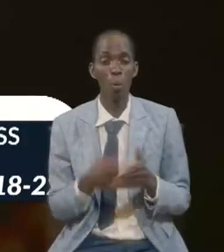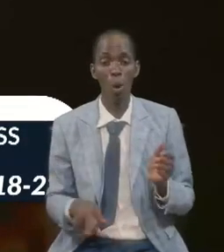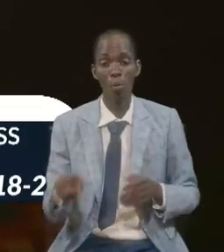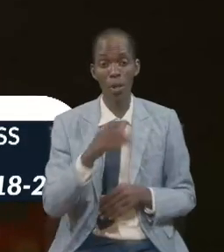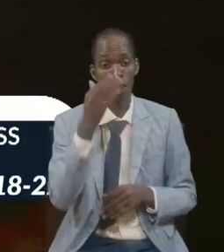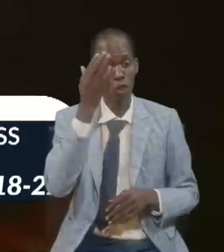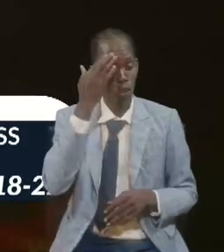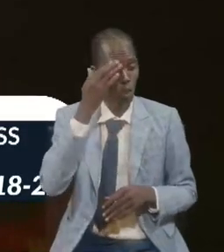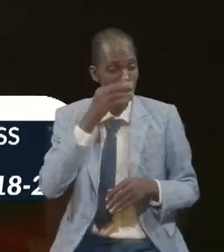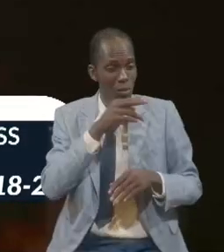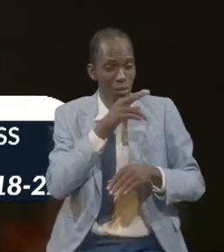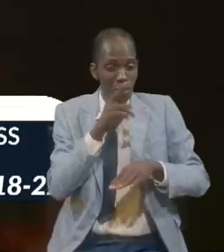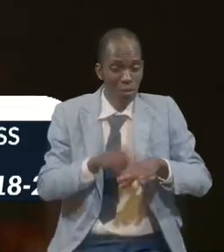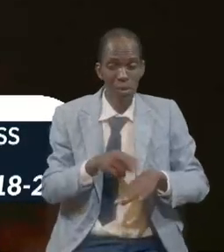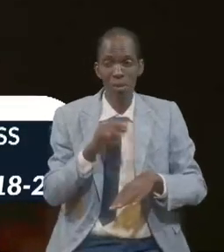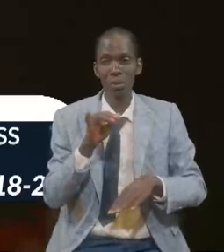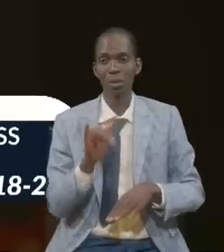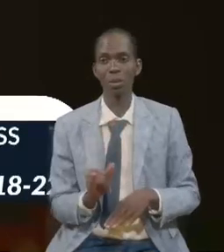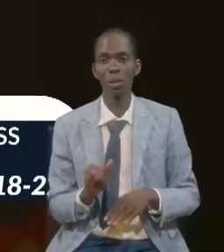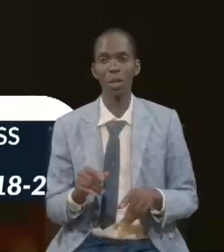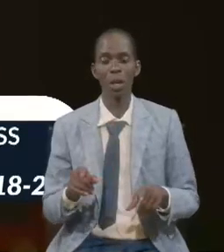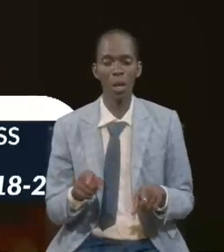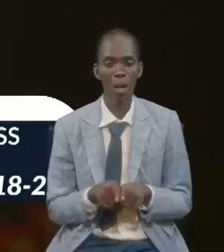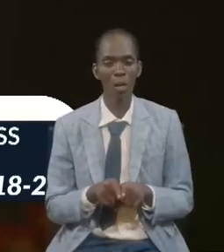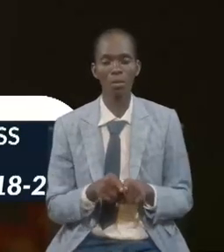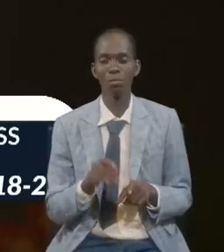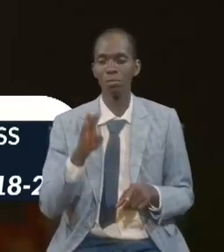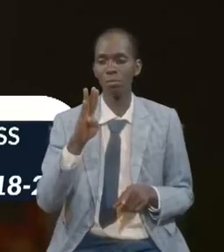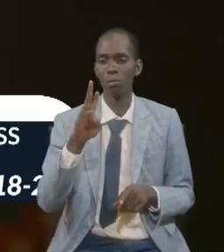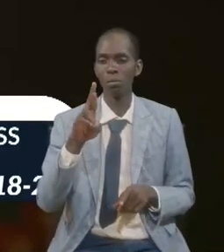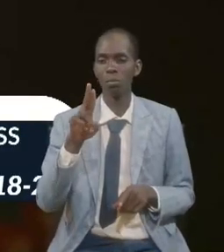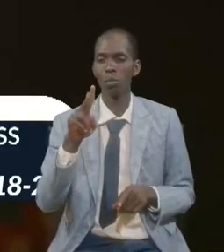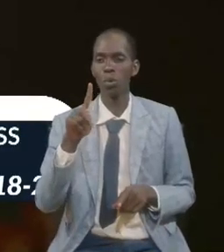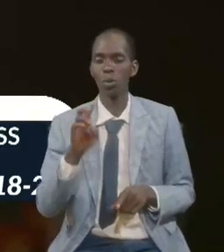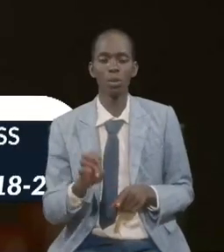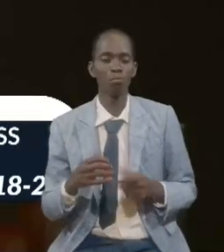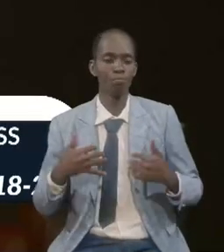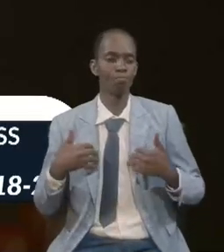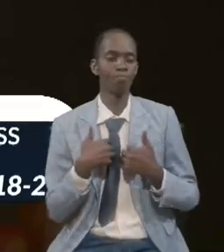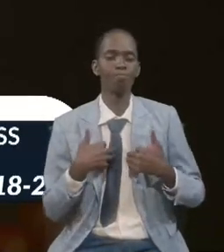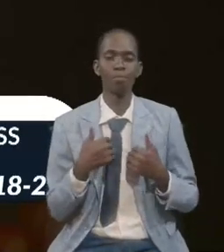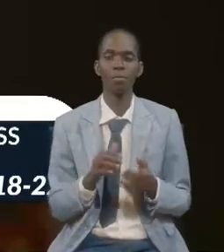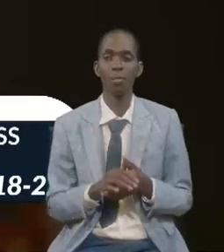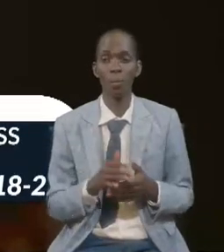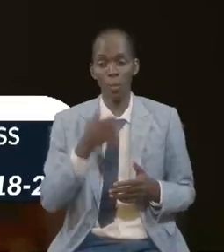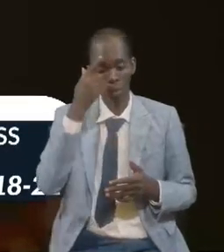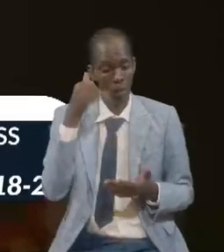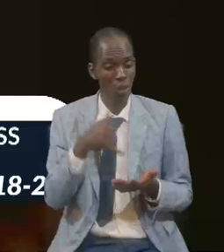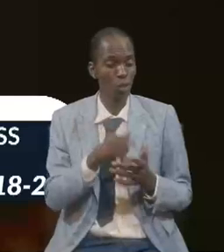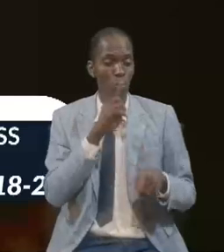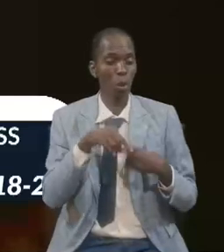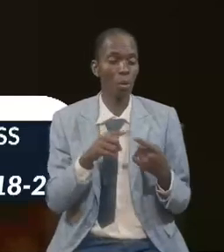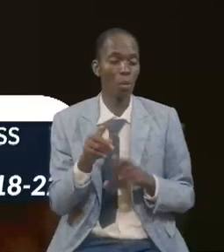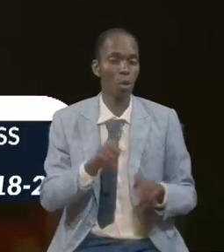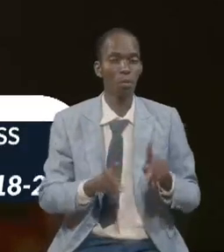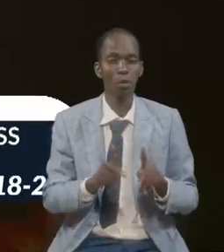corrompent dans ce qu'ils savent naturellement comme les brutes. C'est les brutes, là, parlent des gens